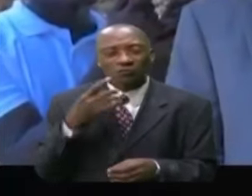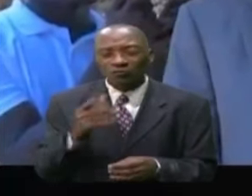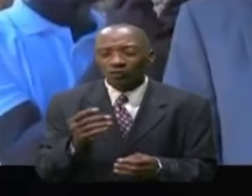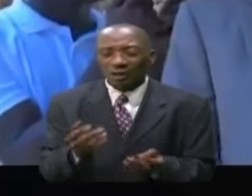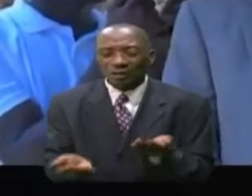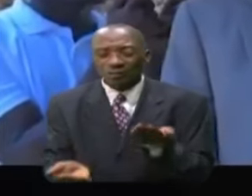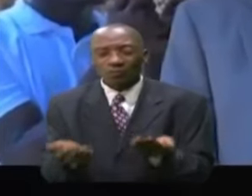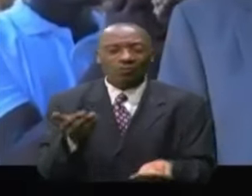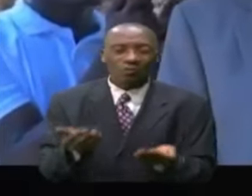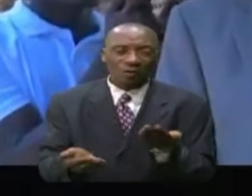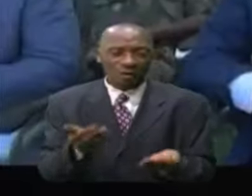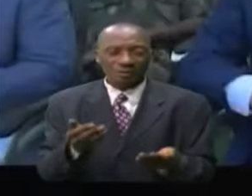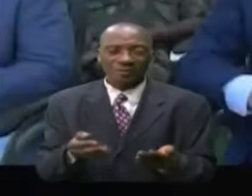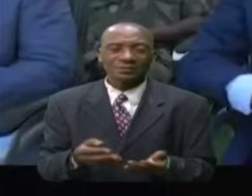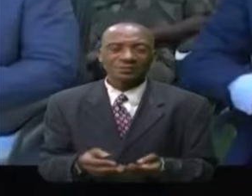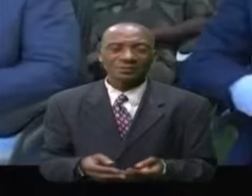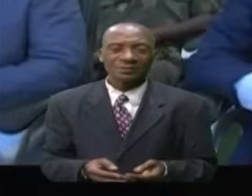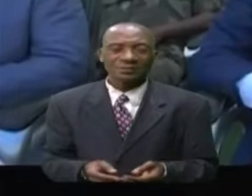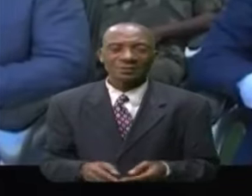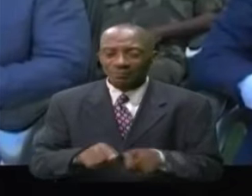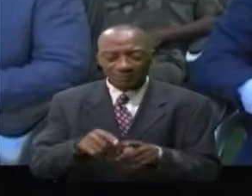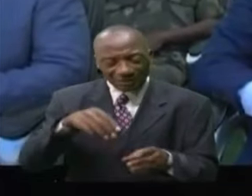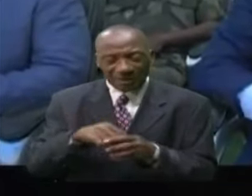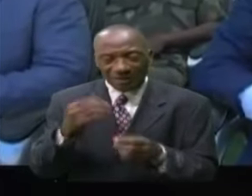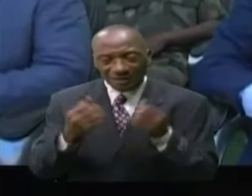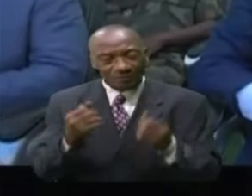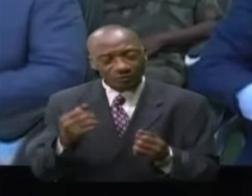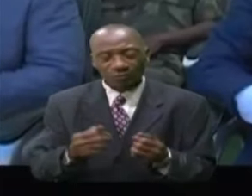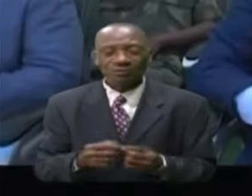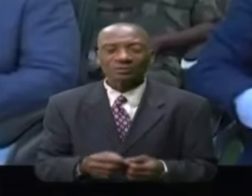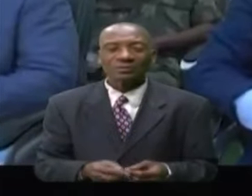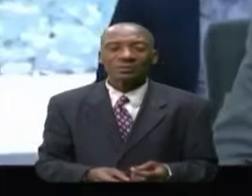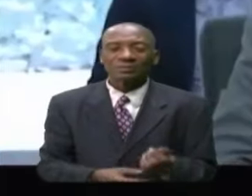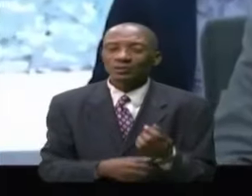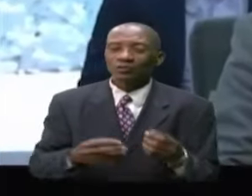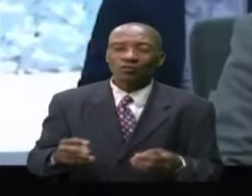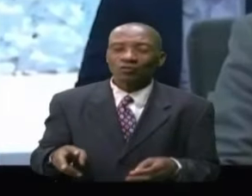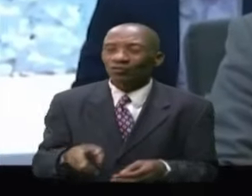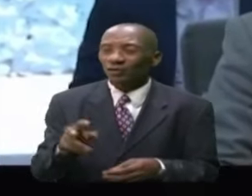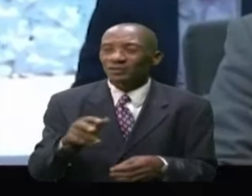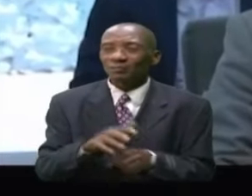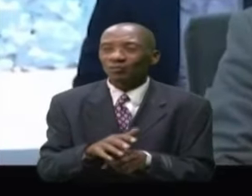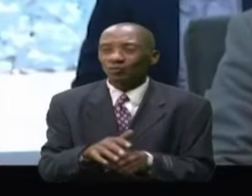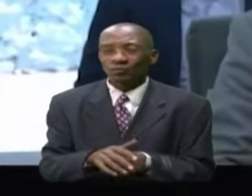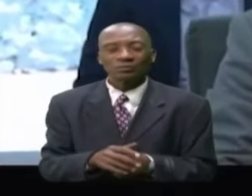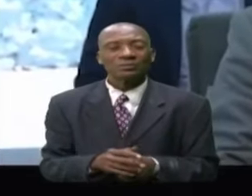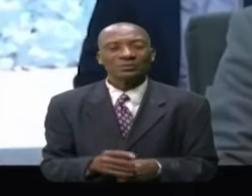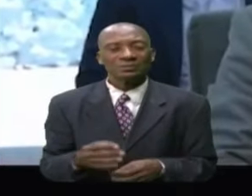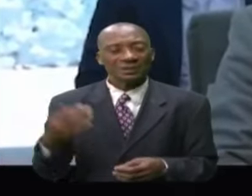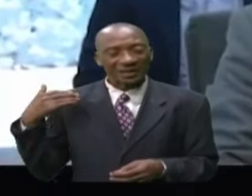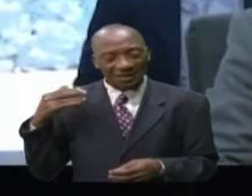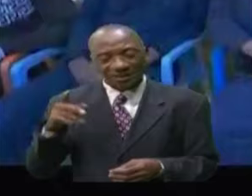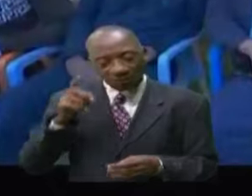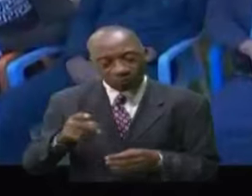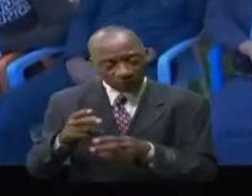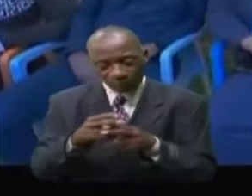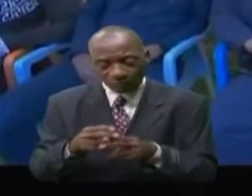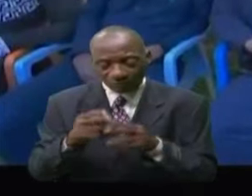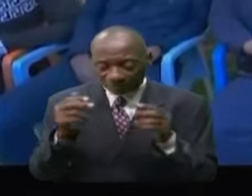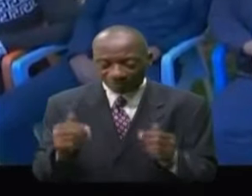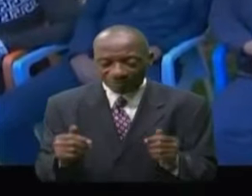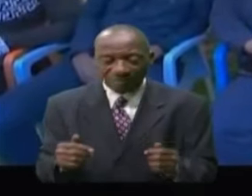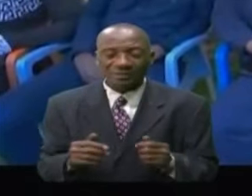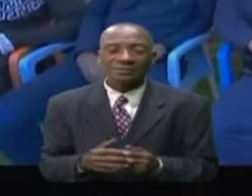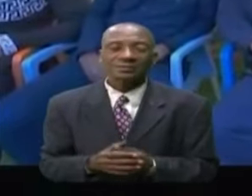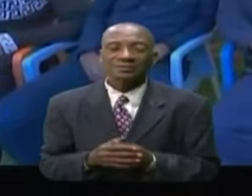savoir rendre un hommage particulier et toujours renouvelé du sacrifice des victimes d'une part, et d'autre part sensibiliser les